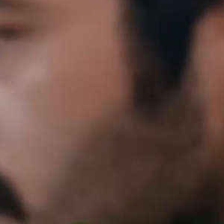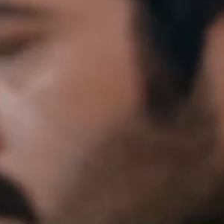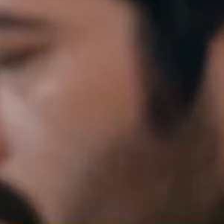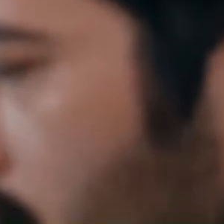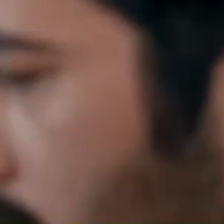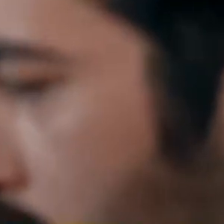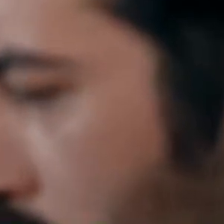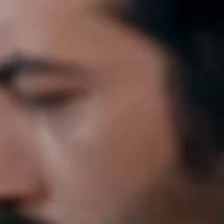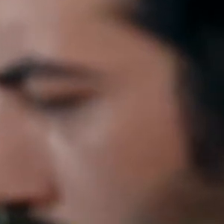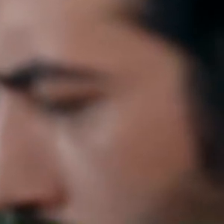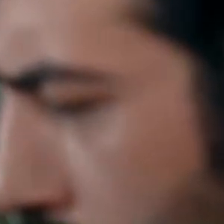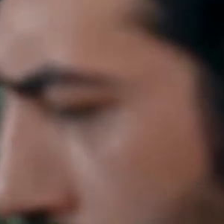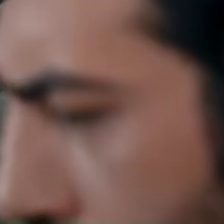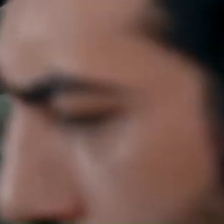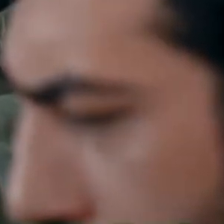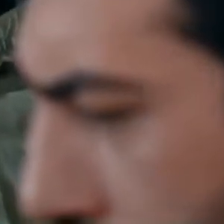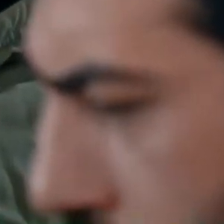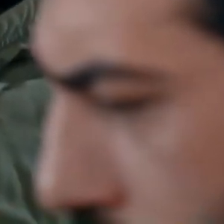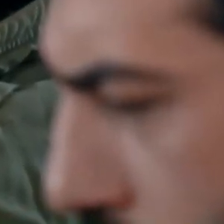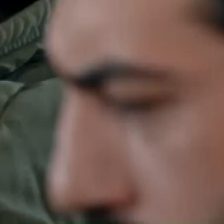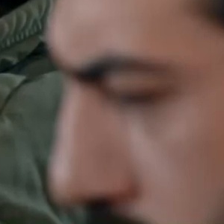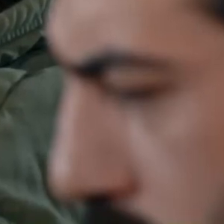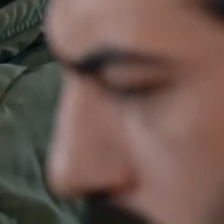Çayını sonuna kadar içip bitirdi.